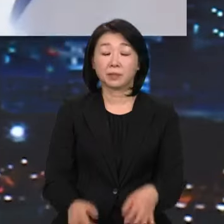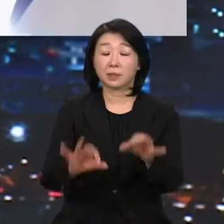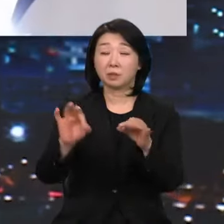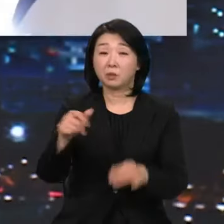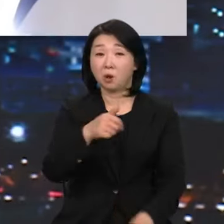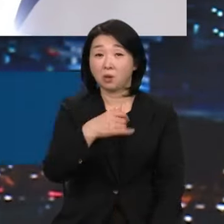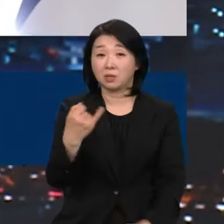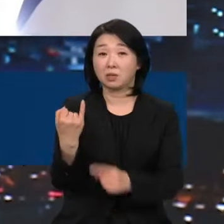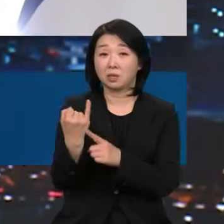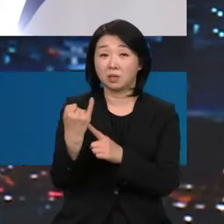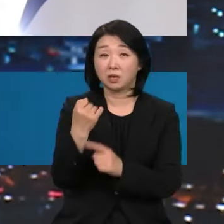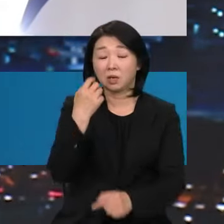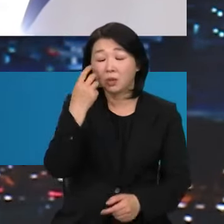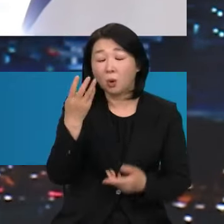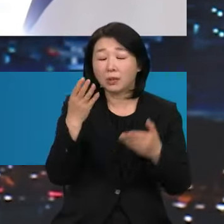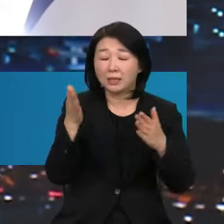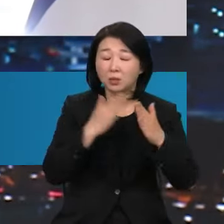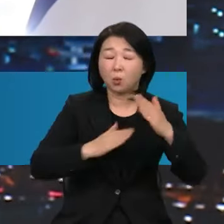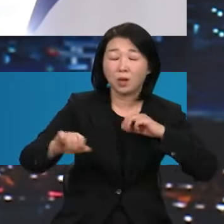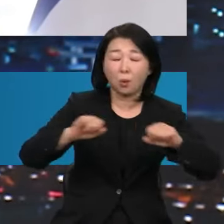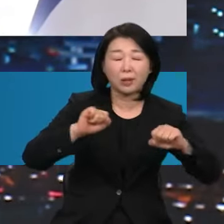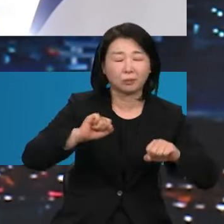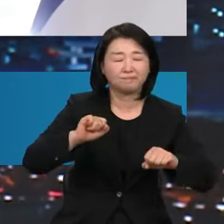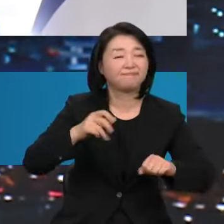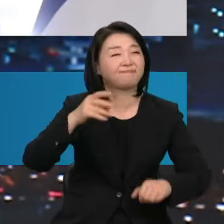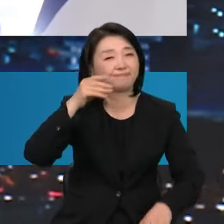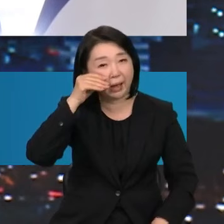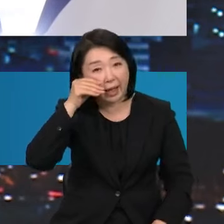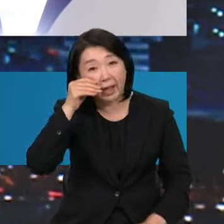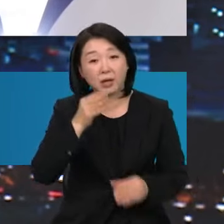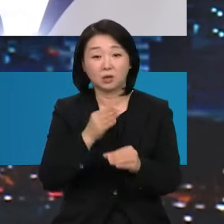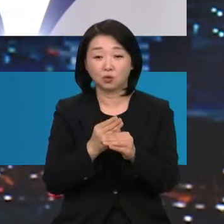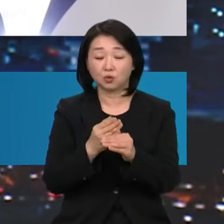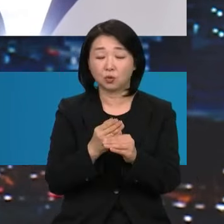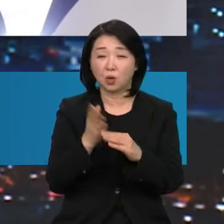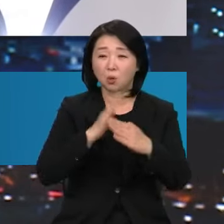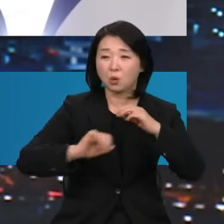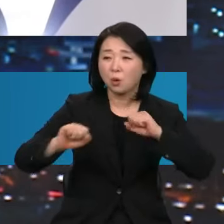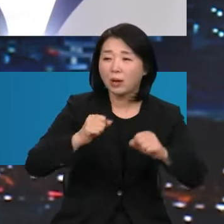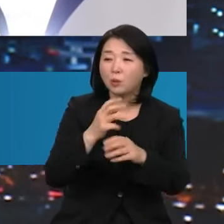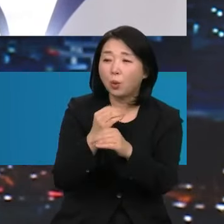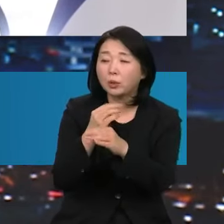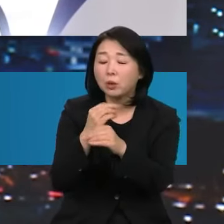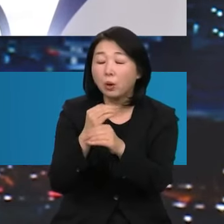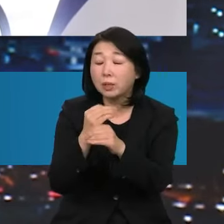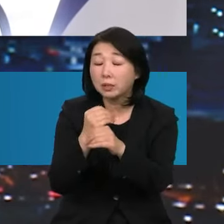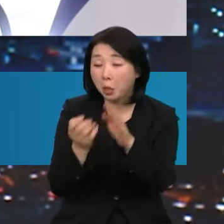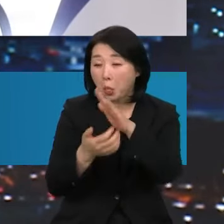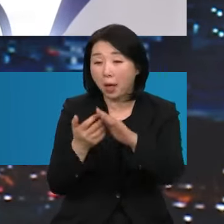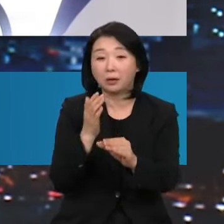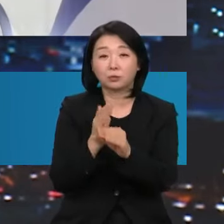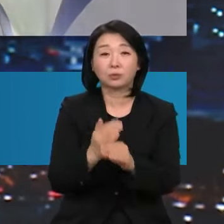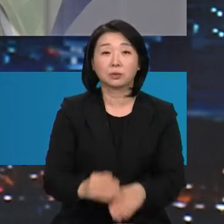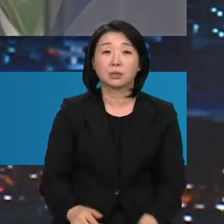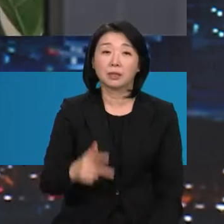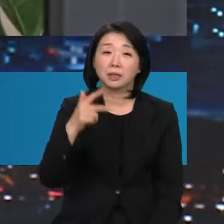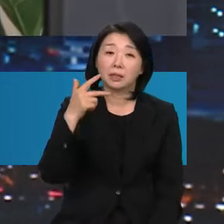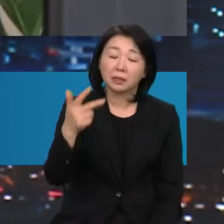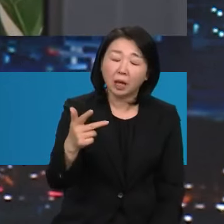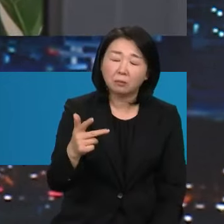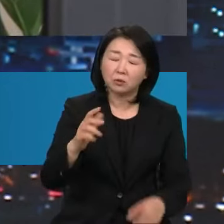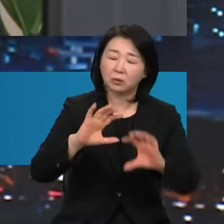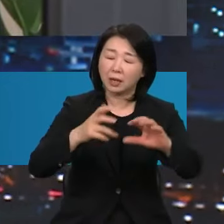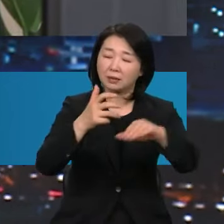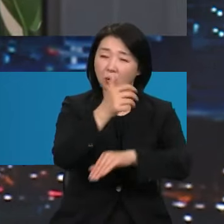김건희 여사는 넉 달째 공개 활동을 하지 않고 있습니다. 재개 시점을 저울질하고 있다는 말이 나오는데 다음 주 재외 공관장